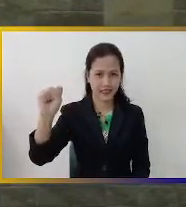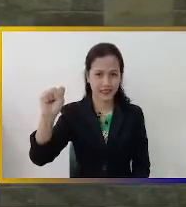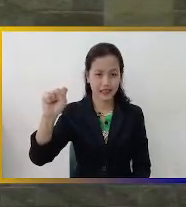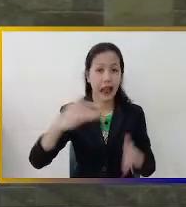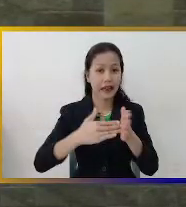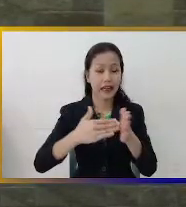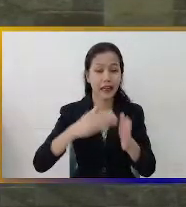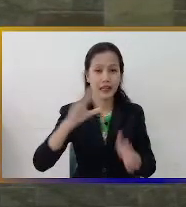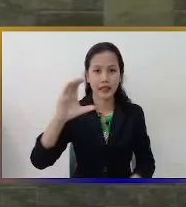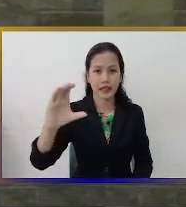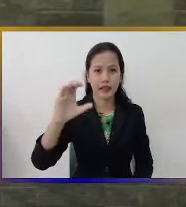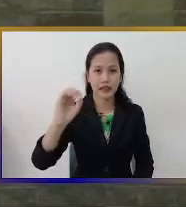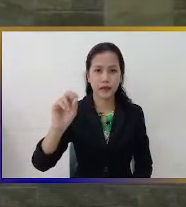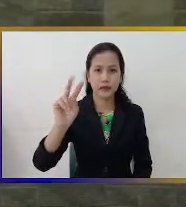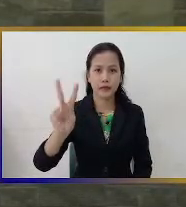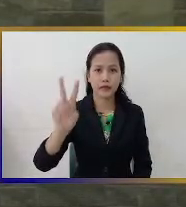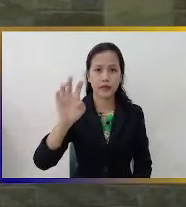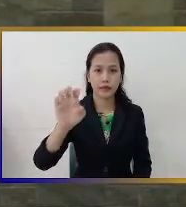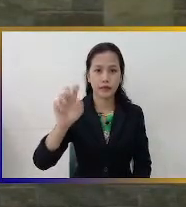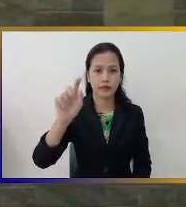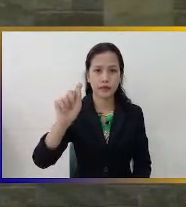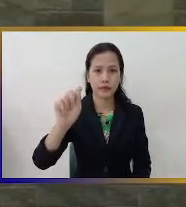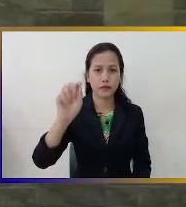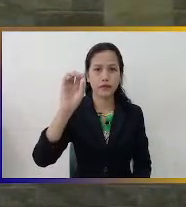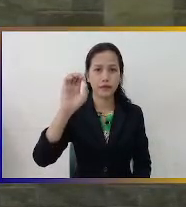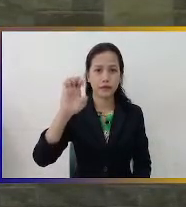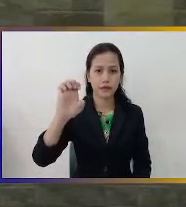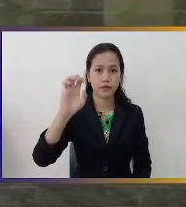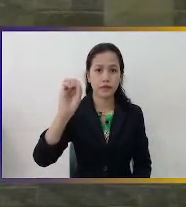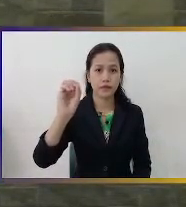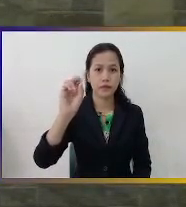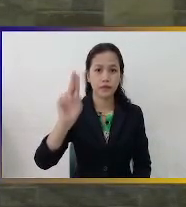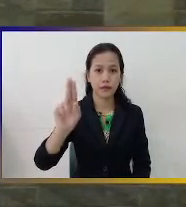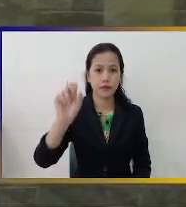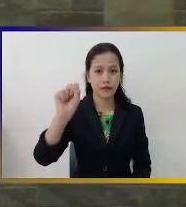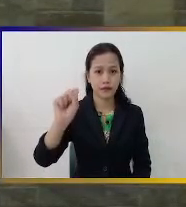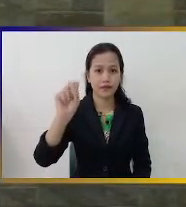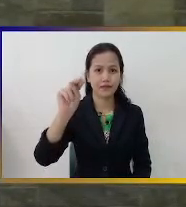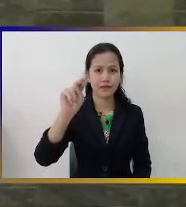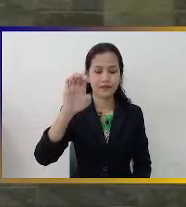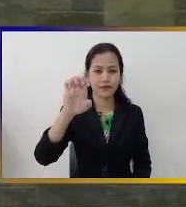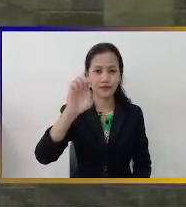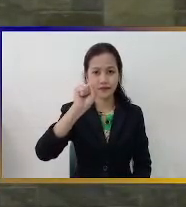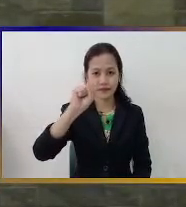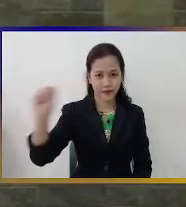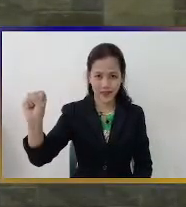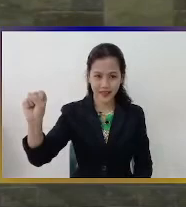Bible, yan po ay ginagamit as the word lust. Alright?